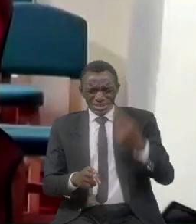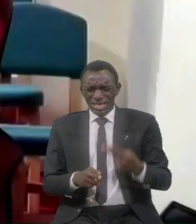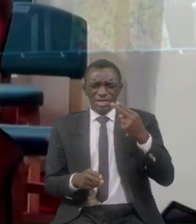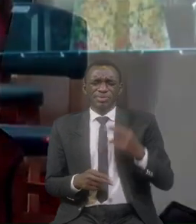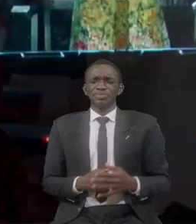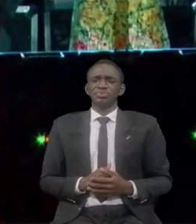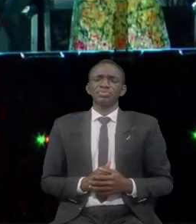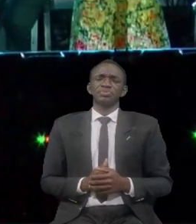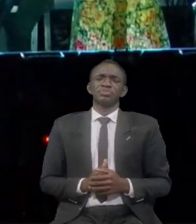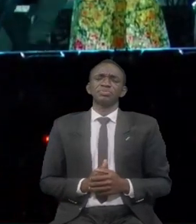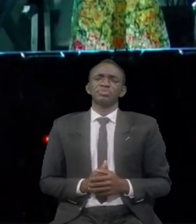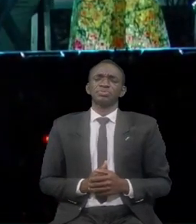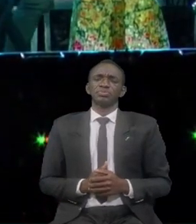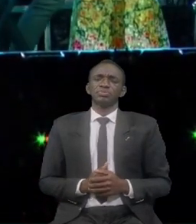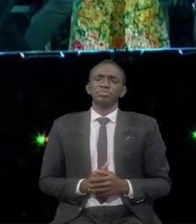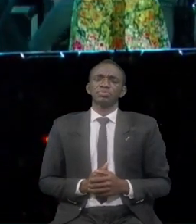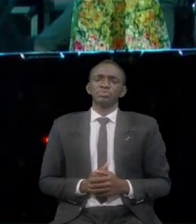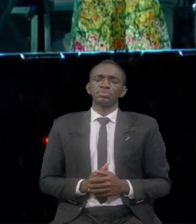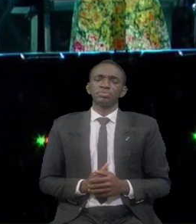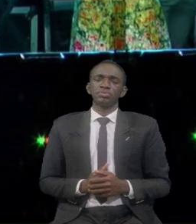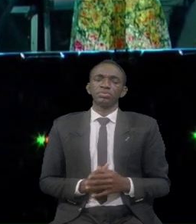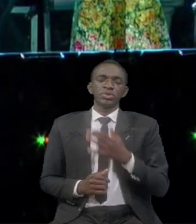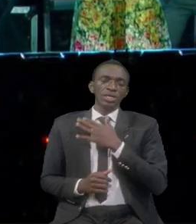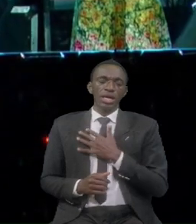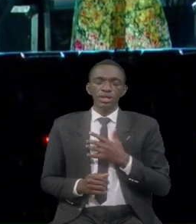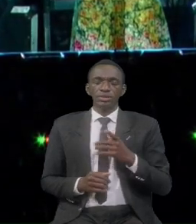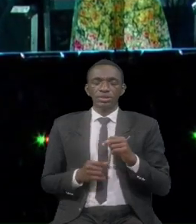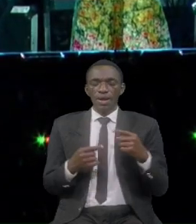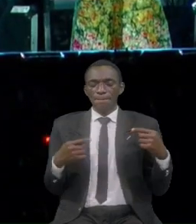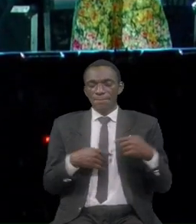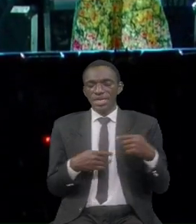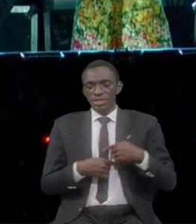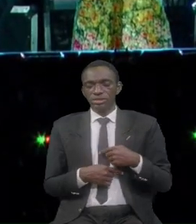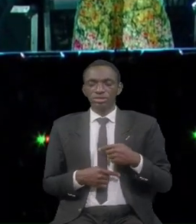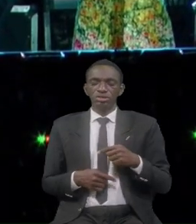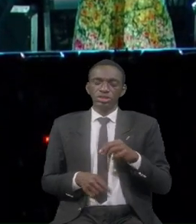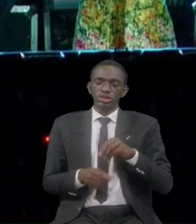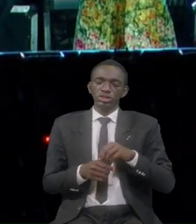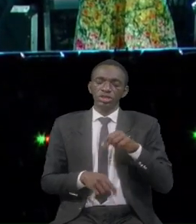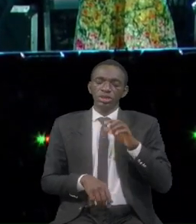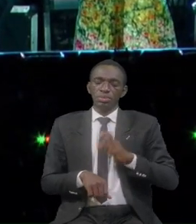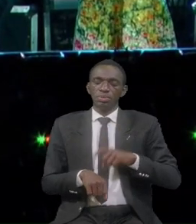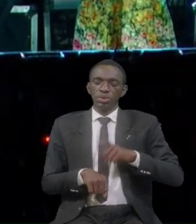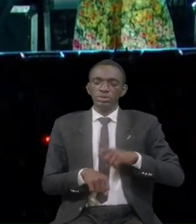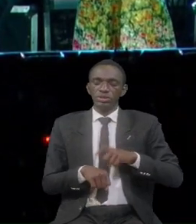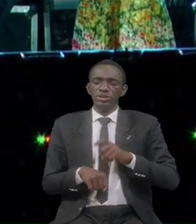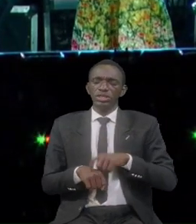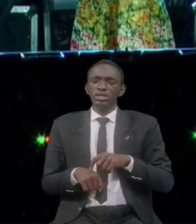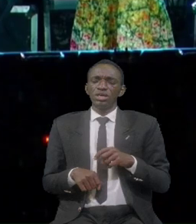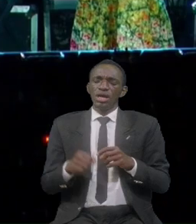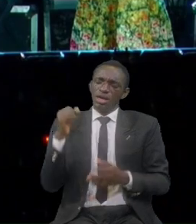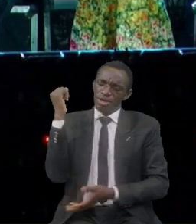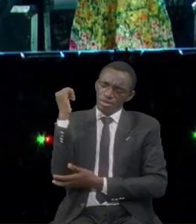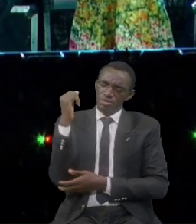mabuian makasulti ka karong gabi. Ano sa pain, arthritis, elbow, shoulder, knee, ankle,